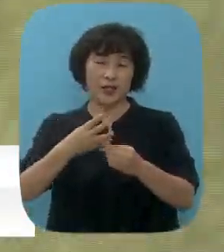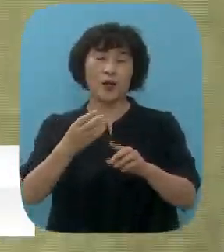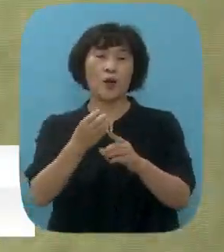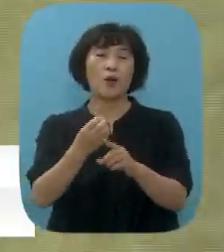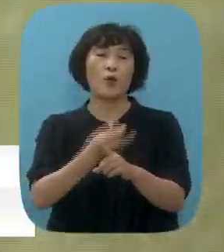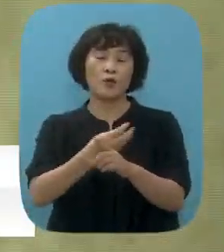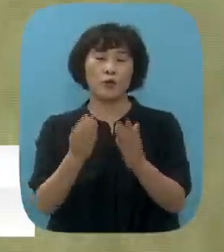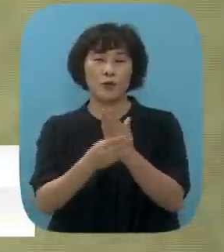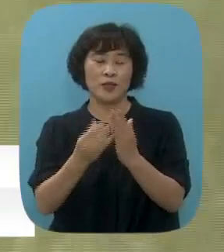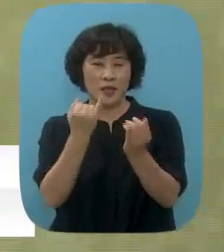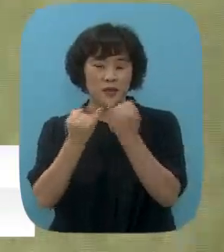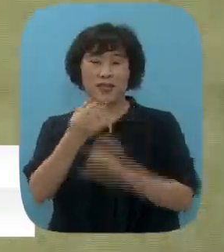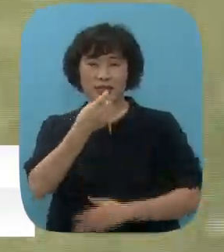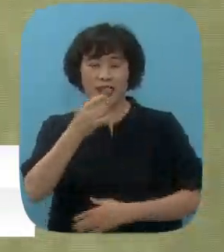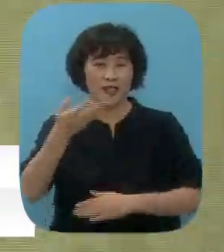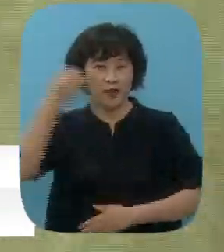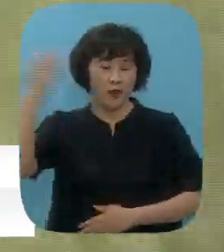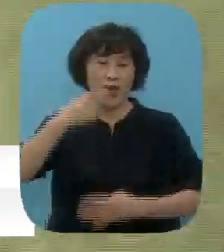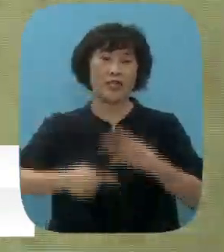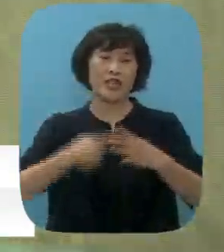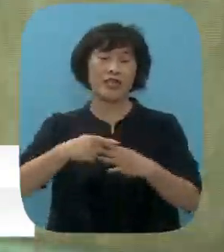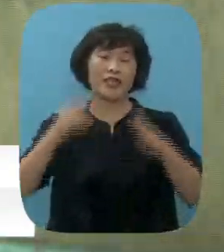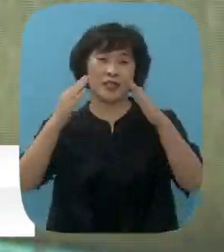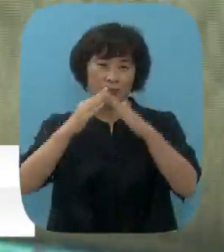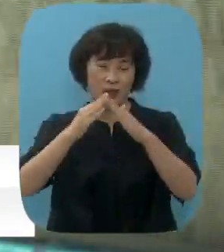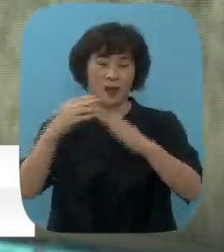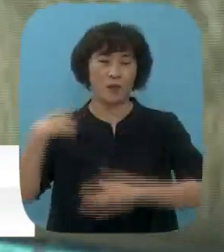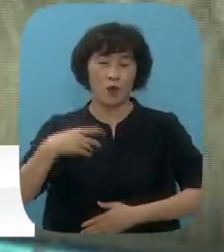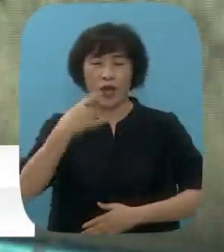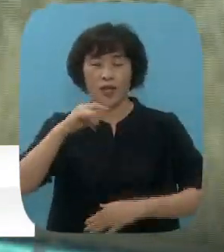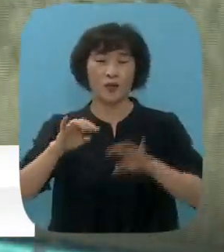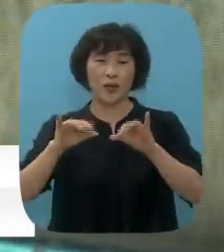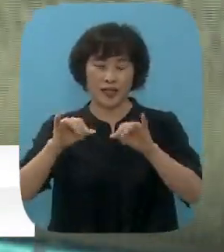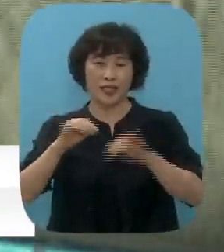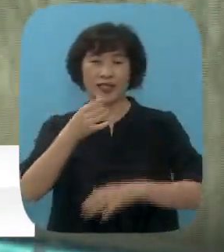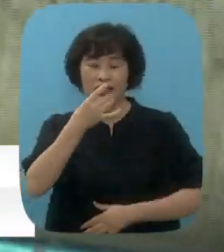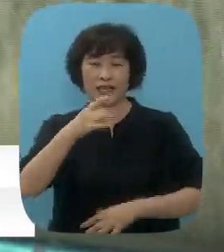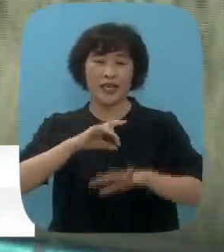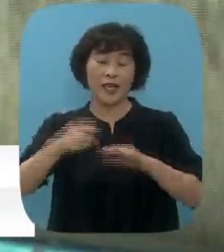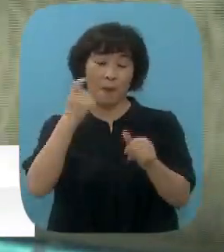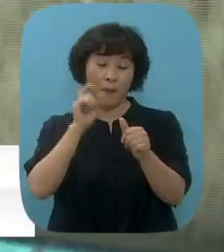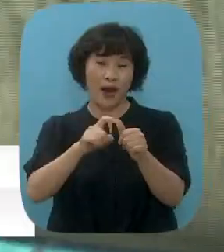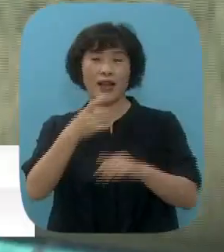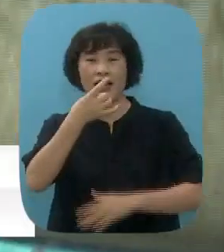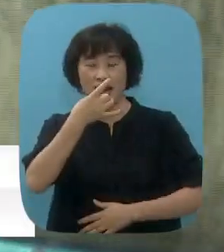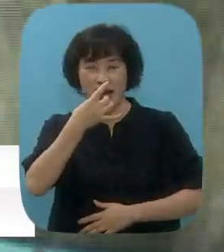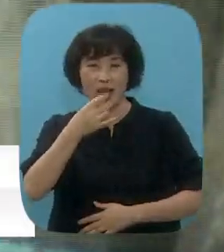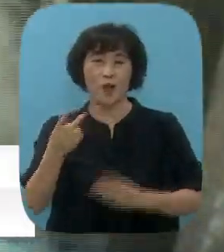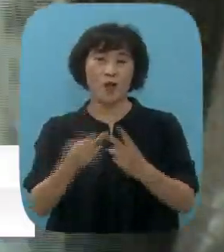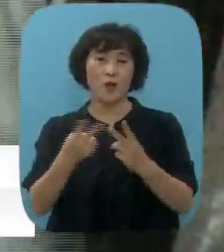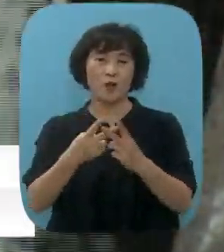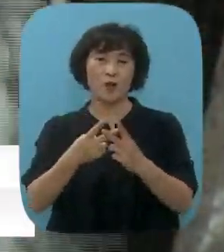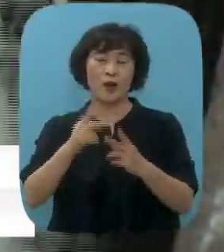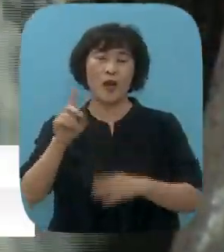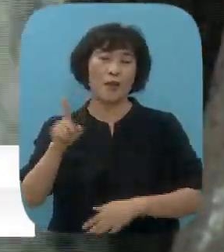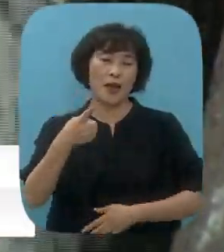보성 녹차 미인 보성쌀, 영광 사계절이 사는 집, 무안 황토랑쌀, 해남 한눈에 반한 쌀, 곡성